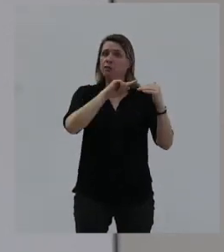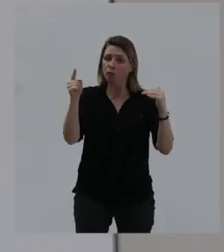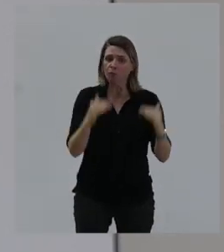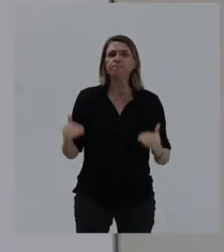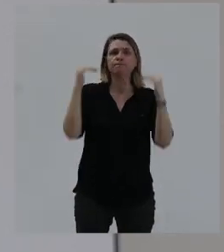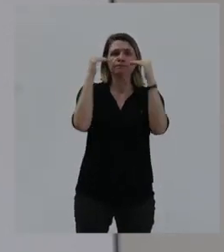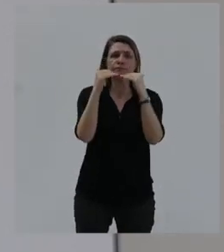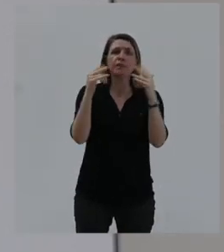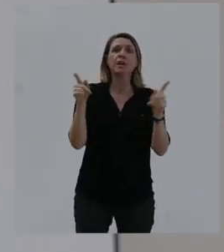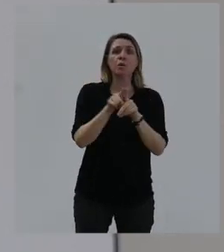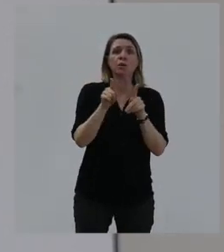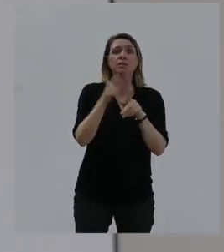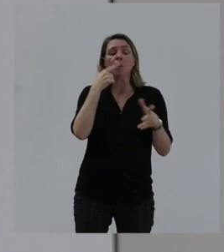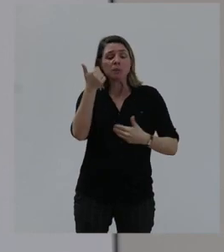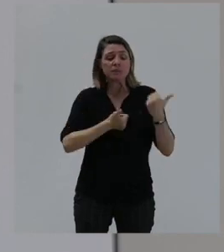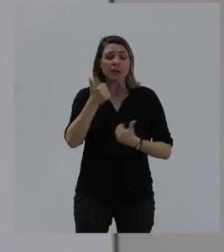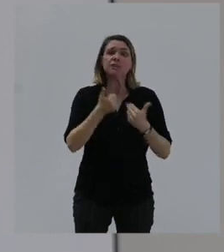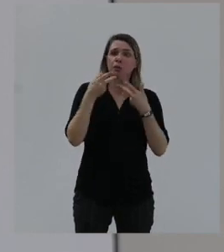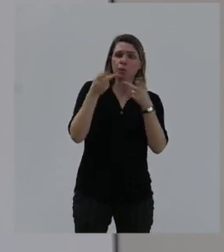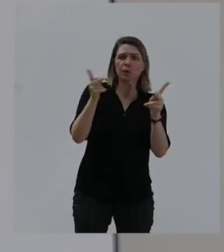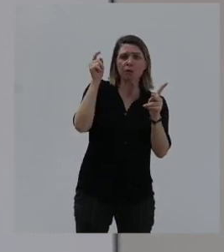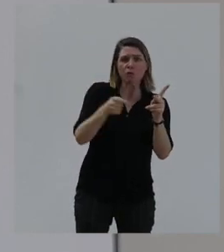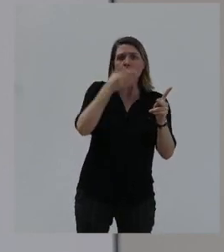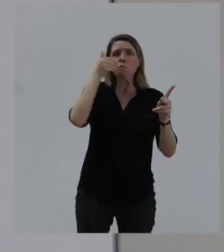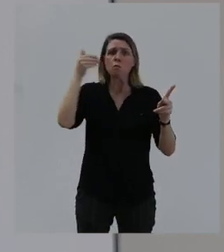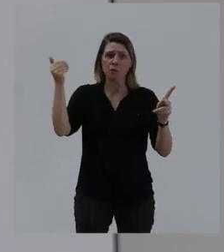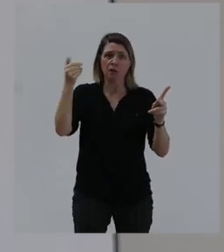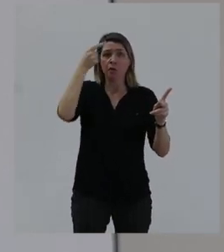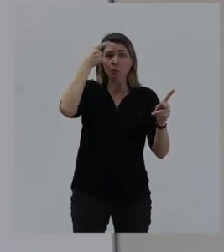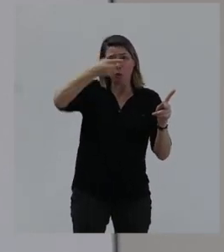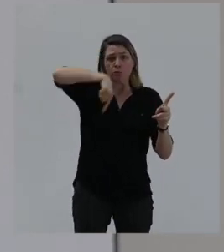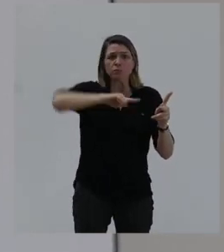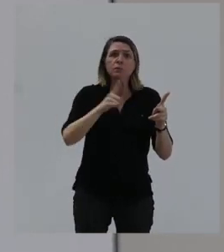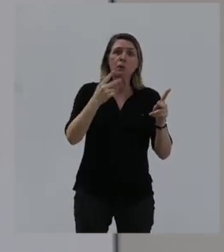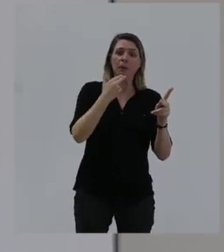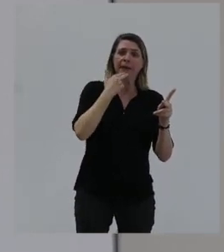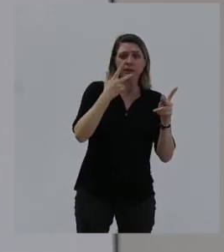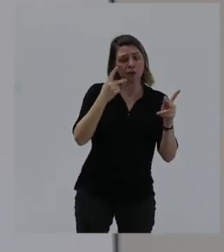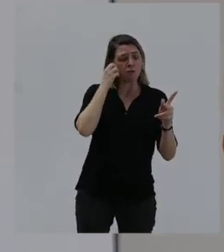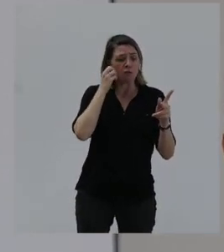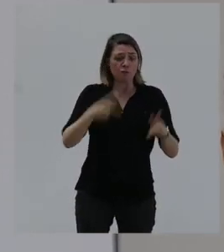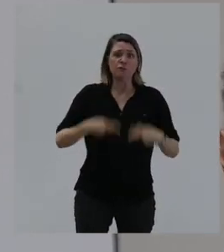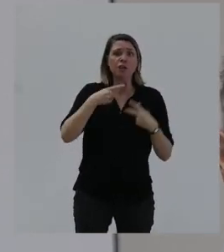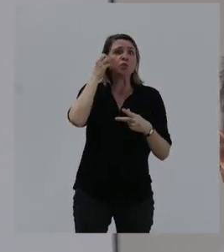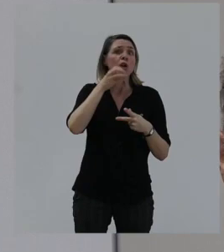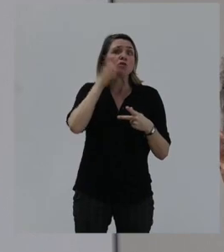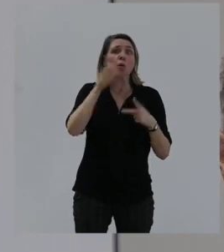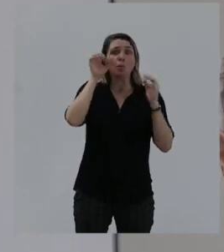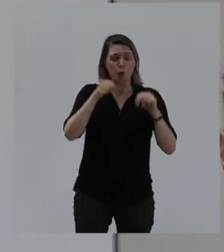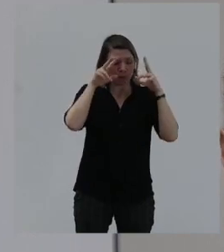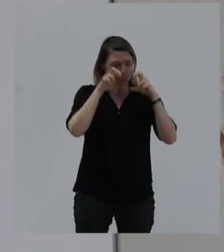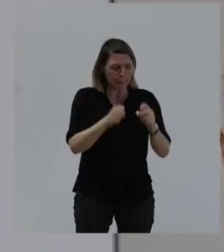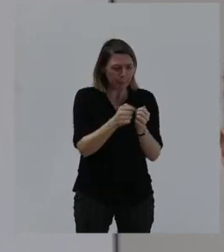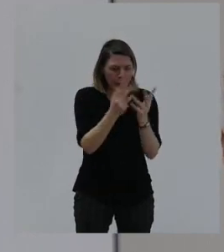réside notre conception du service public. Nous croyons fermement que c'est en œuvrant pour la qualité de notre quotidien que nous pourrons déployer les recherches